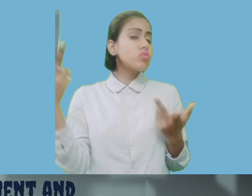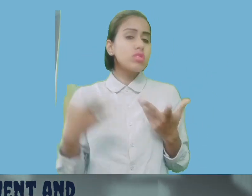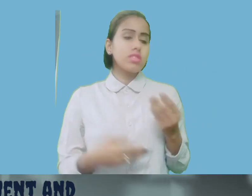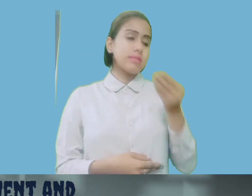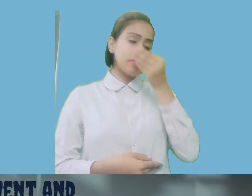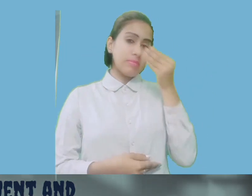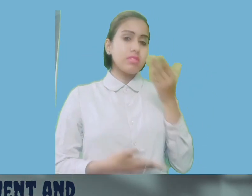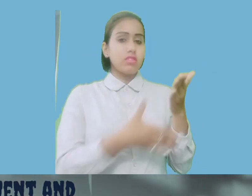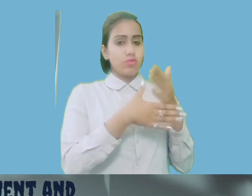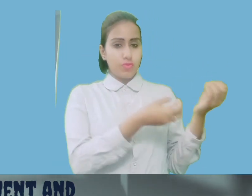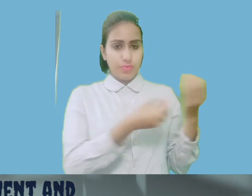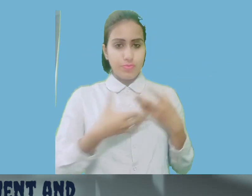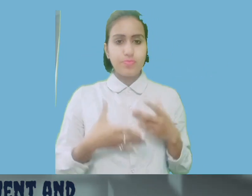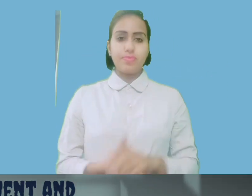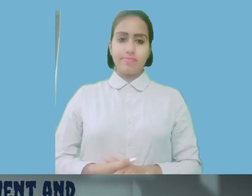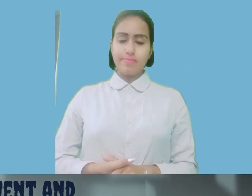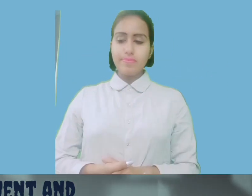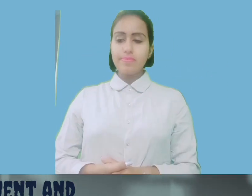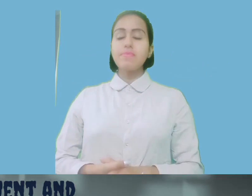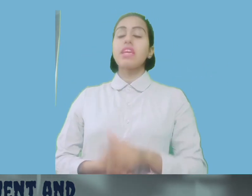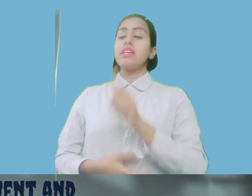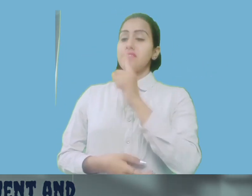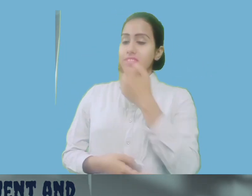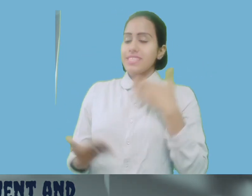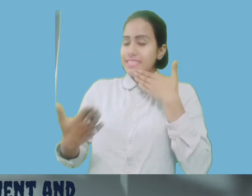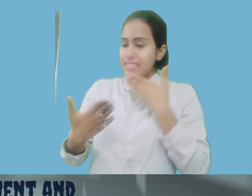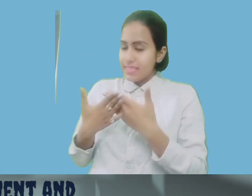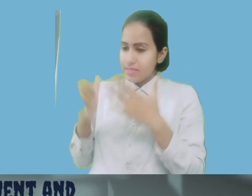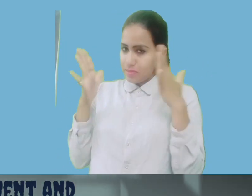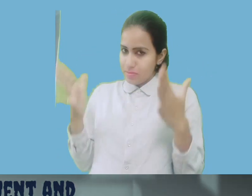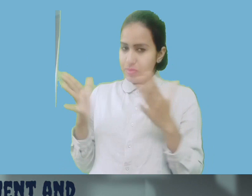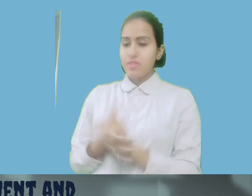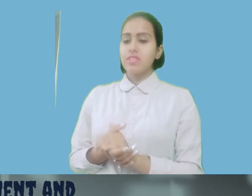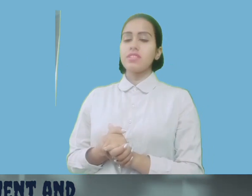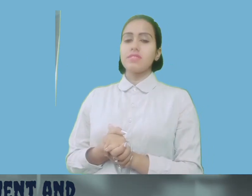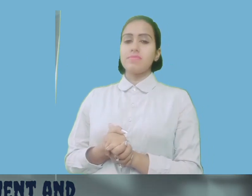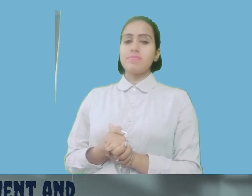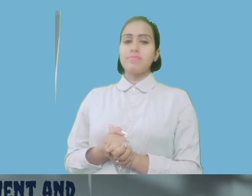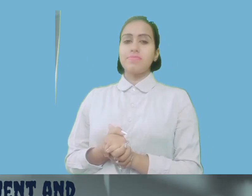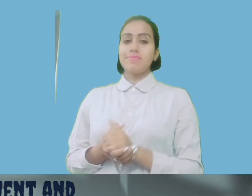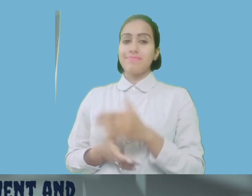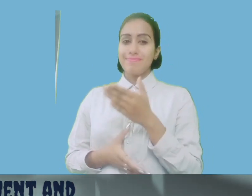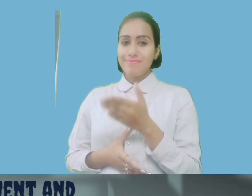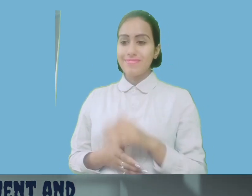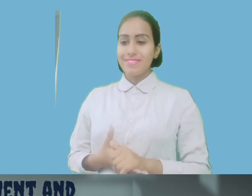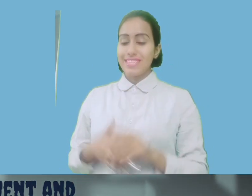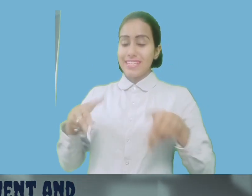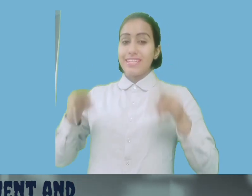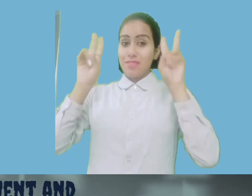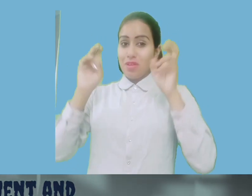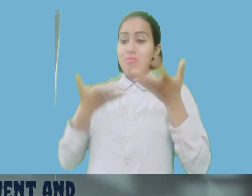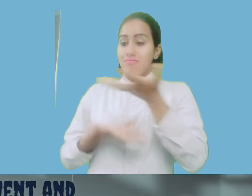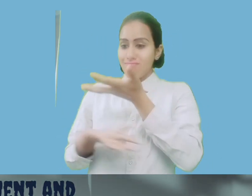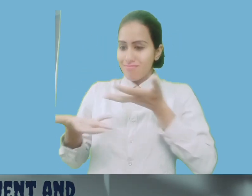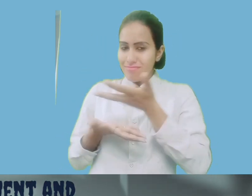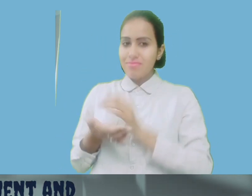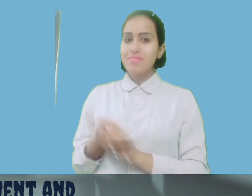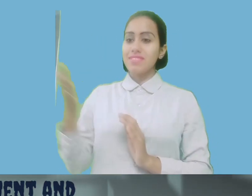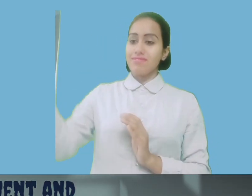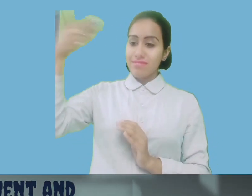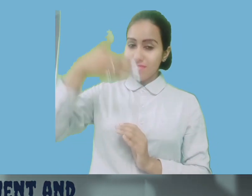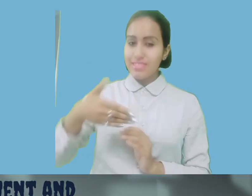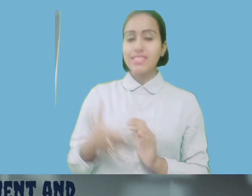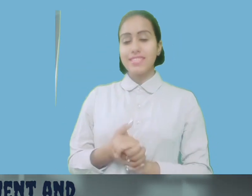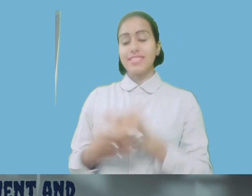है मोनिका पंजाबी, वो इस कोर्स को चलाती हैं। उसके बाद में जब मेरी मदर वहाँ कंटिन्यूसली आने जाने लगी, मेरा भाई पढ़ने लगा, तो